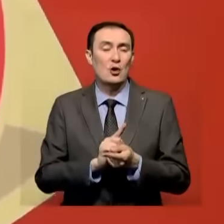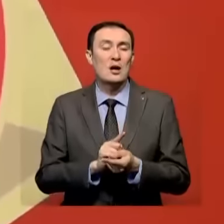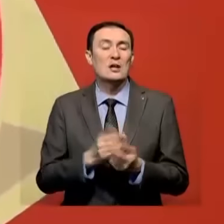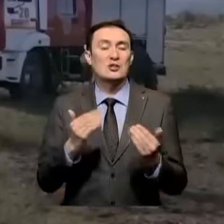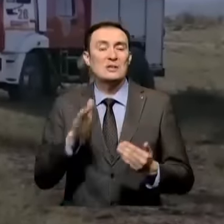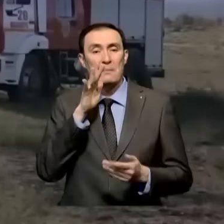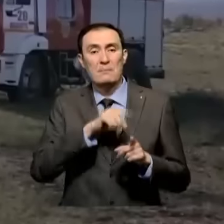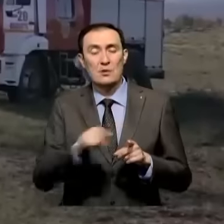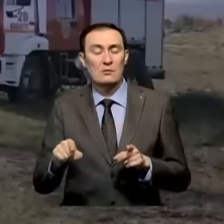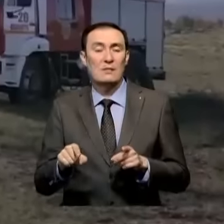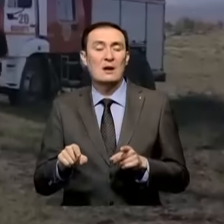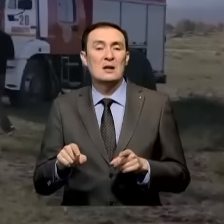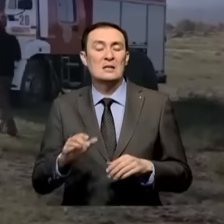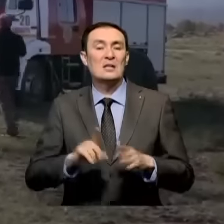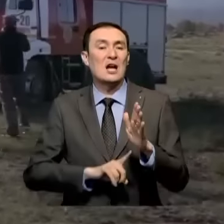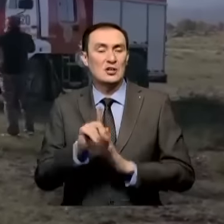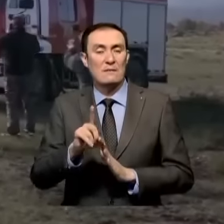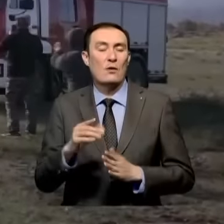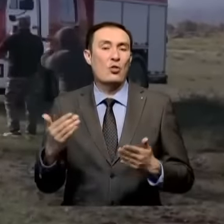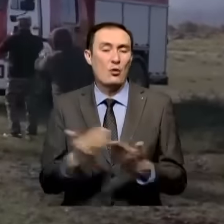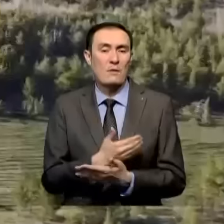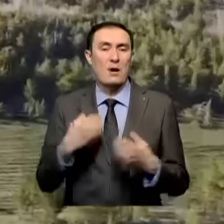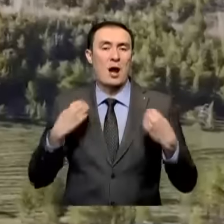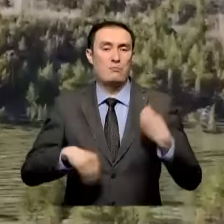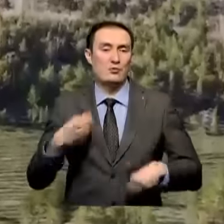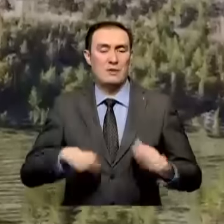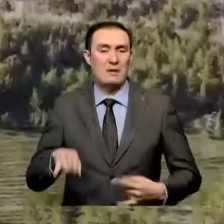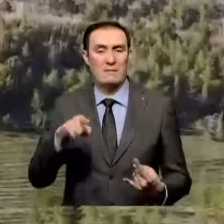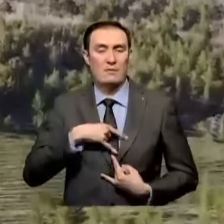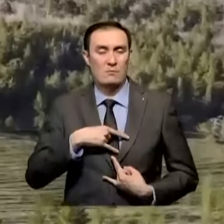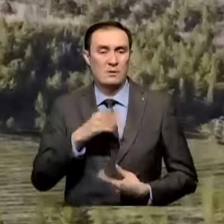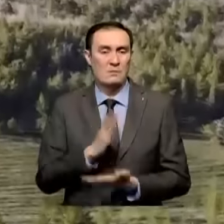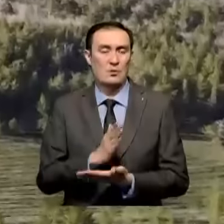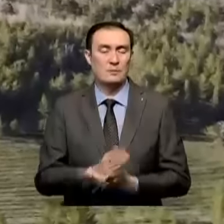пожарный сезон здешние огнеборцы начали в новом обмундировании.